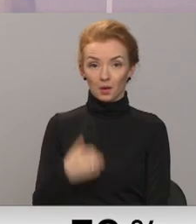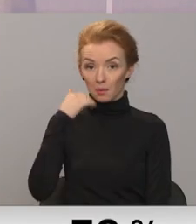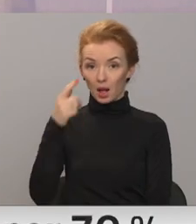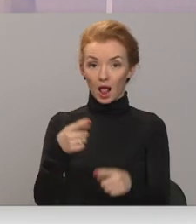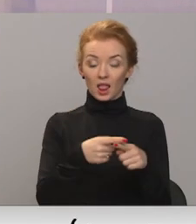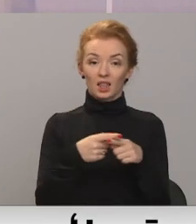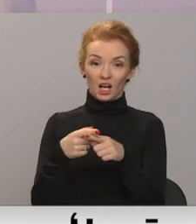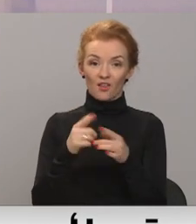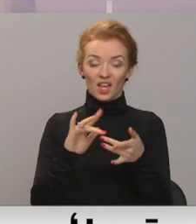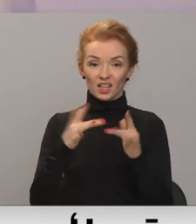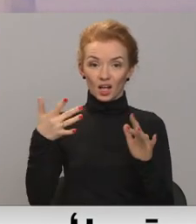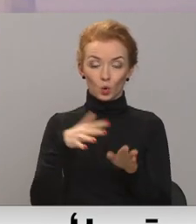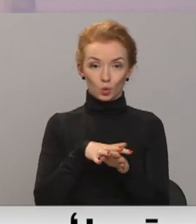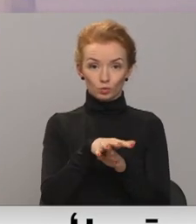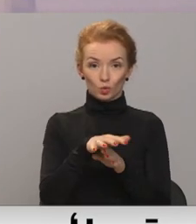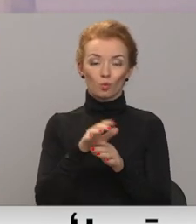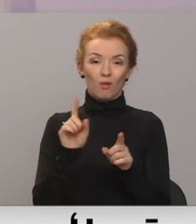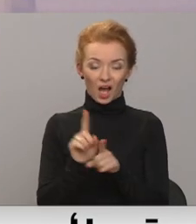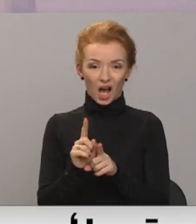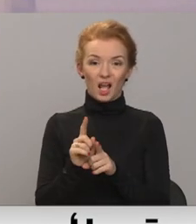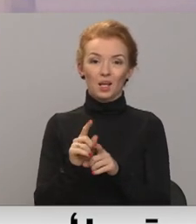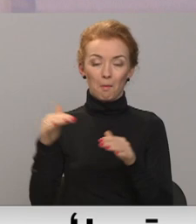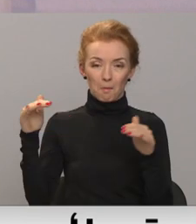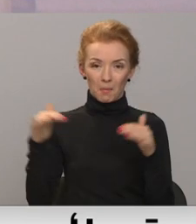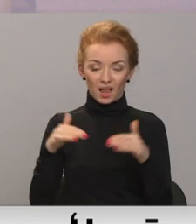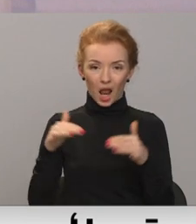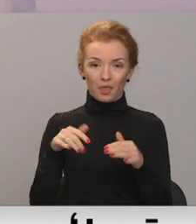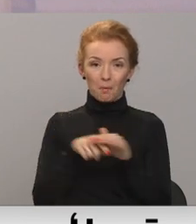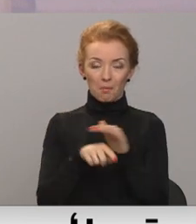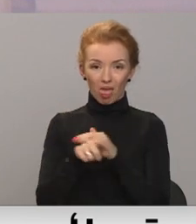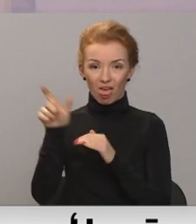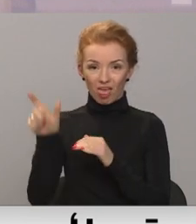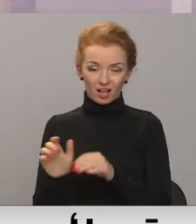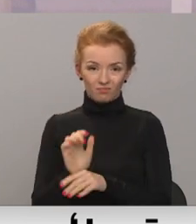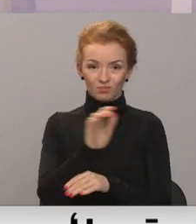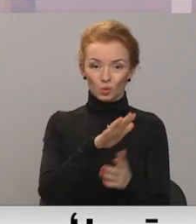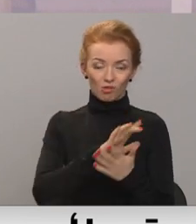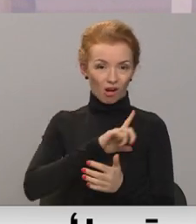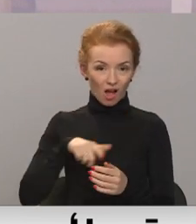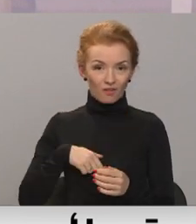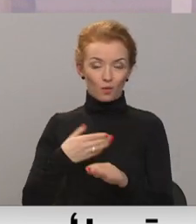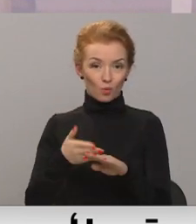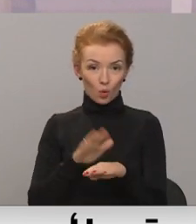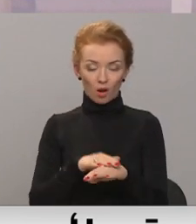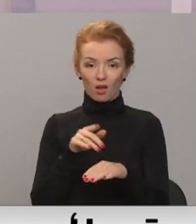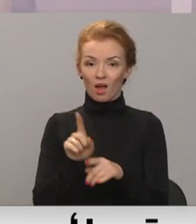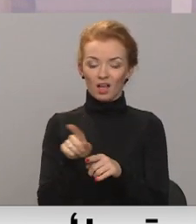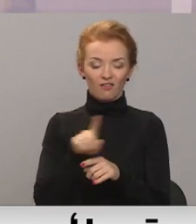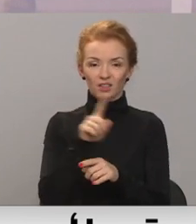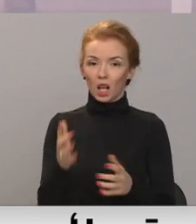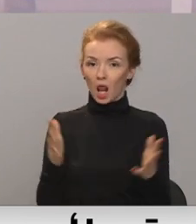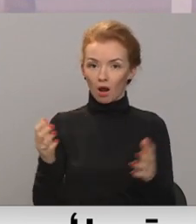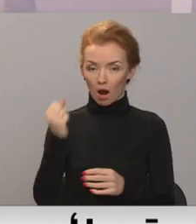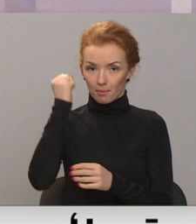Baltkrievijas hibrīdu uzbrukums, iesūtot migrantus un bēgļus Latvijā, Lietuvā un Polijā, ir viens no pēdējā laika nopietnākajiem apdraudējumiem Eiropas